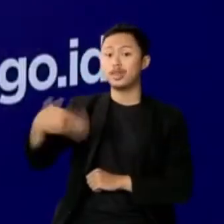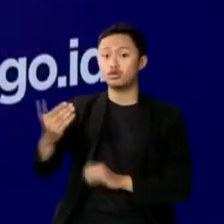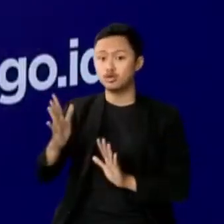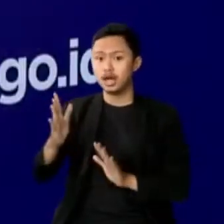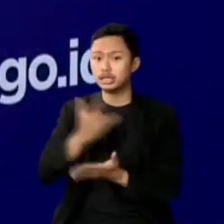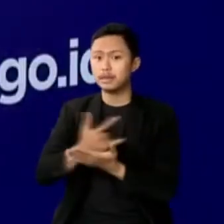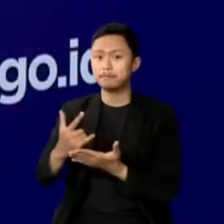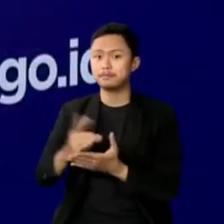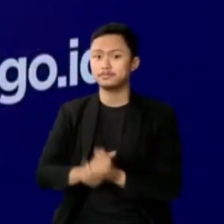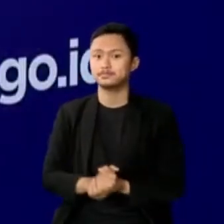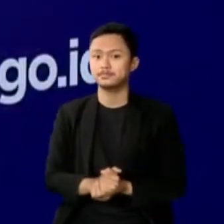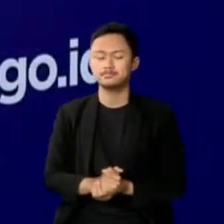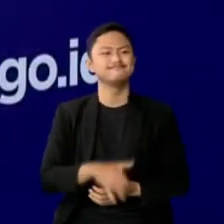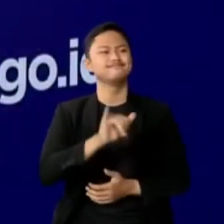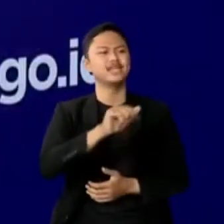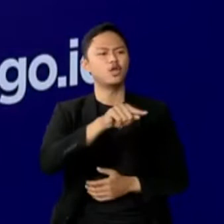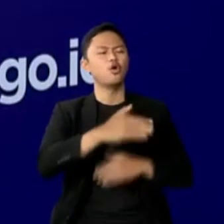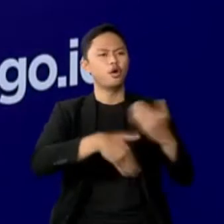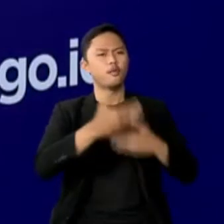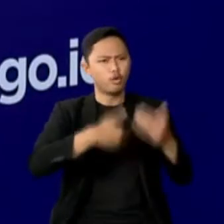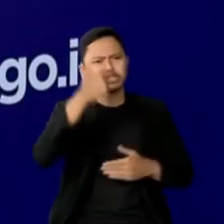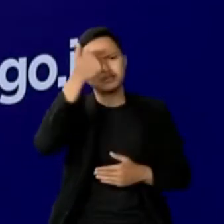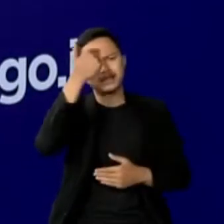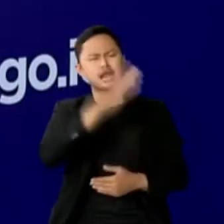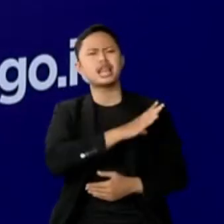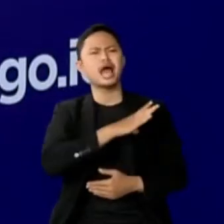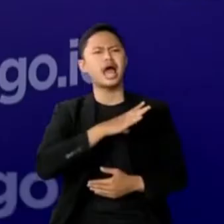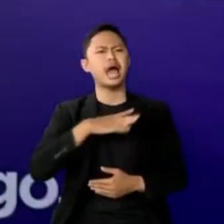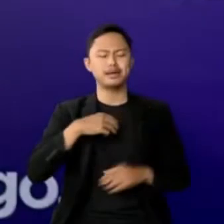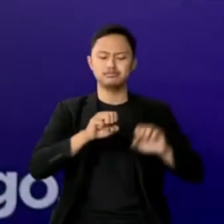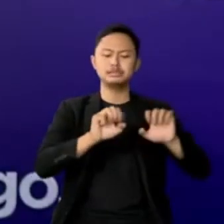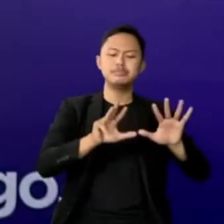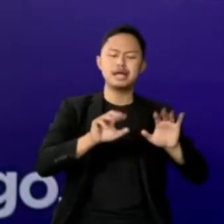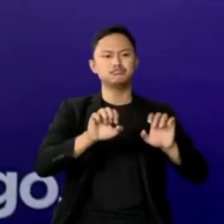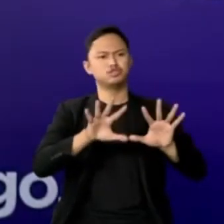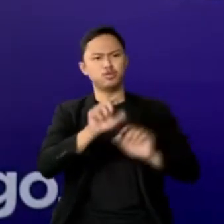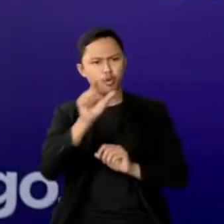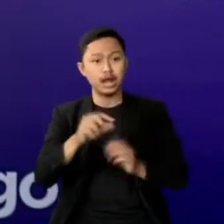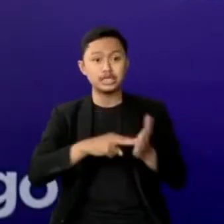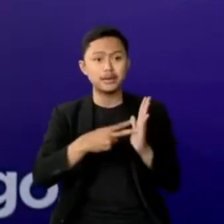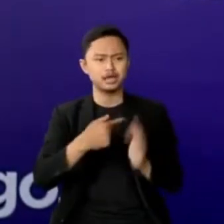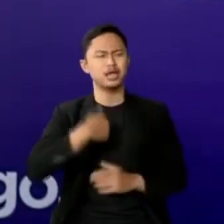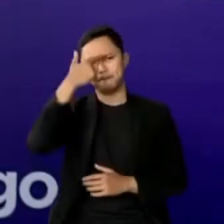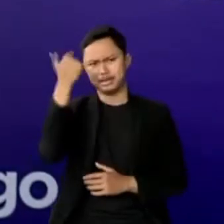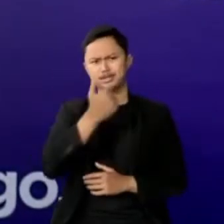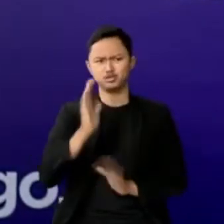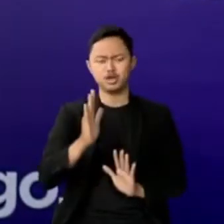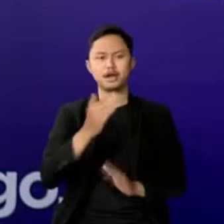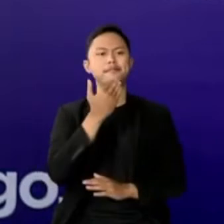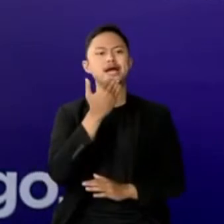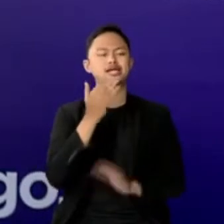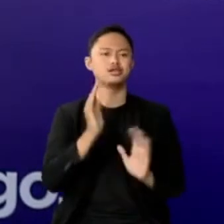melakukan ya Prof itu adalah proses belajar yang begitu lama 9 10 bulan berarti Harusnya kan kita sudah pintar karena